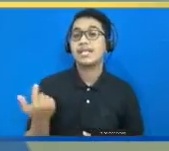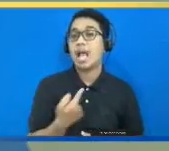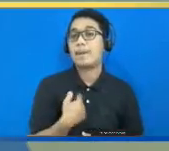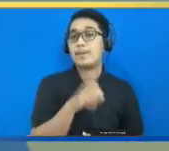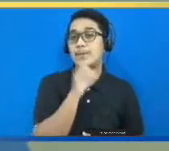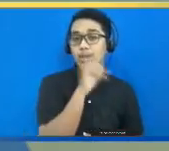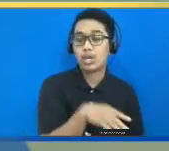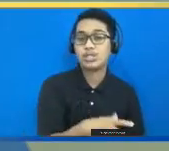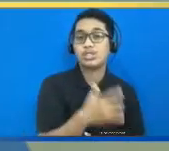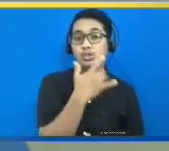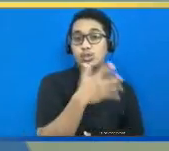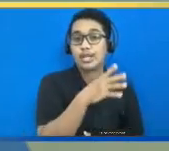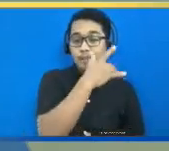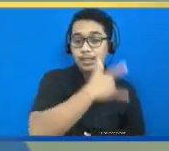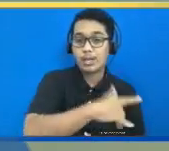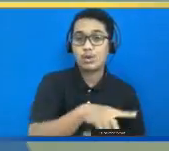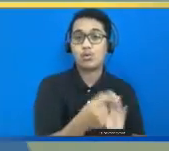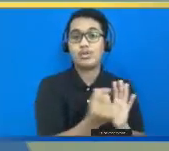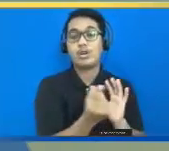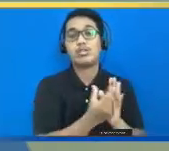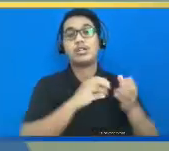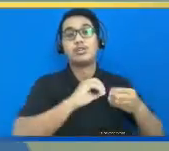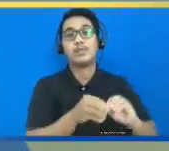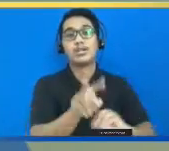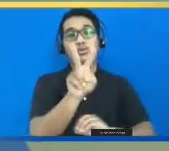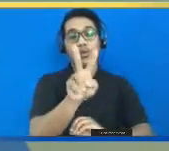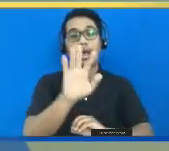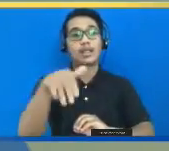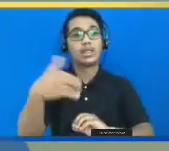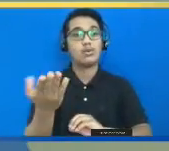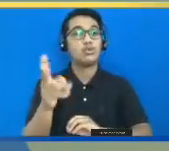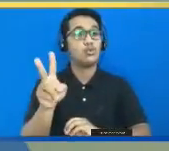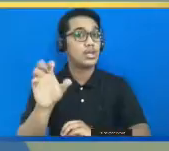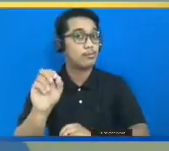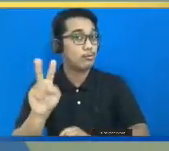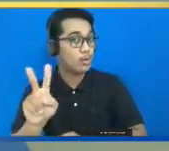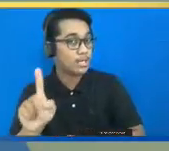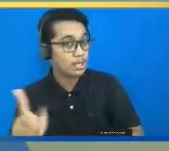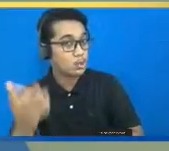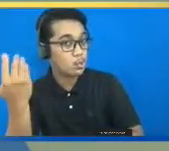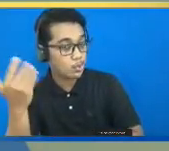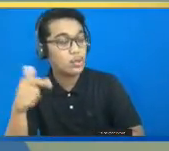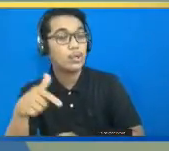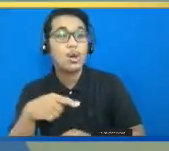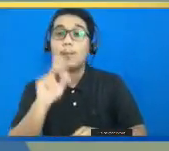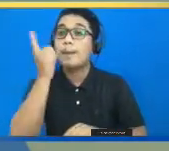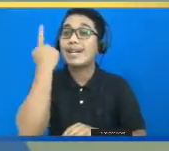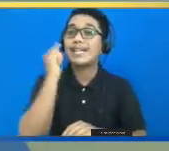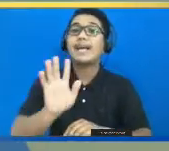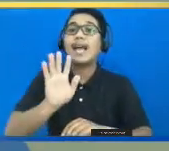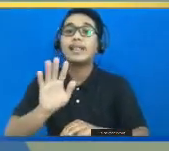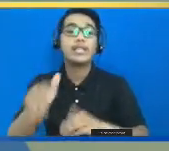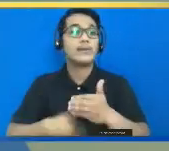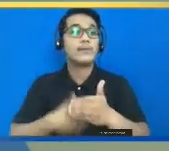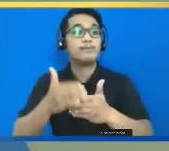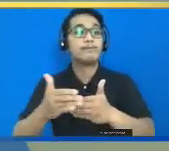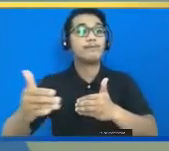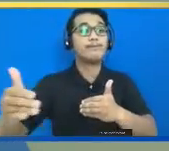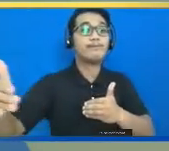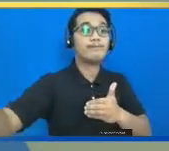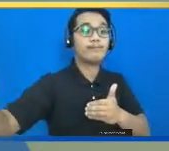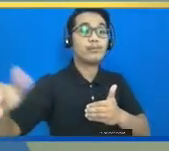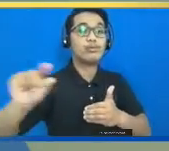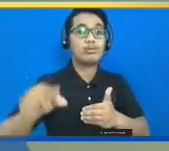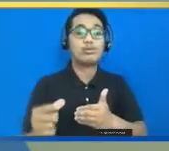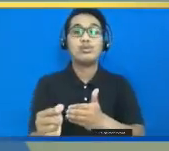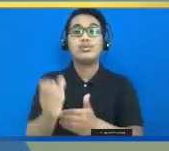dengan ditetapkannya undang-undang Nomor 22 ribu 21 maka pemerintah akan memperpanjang pemberian dana